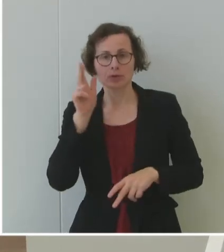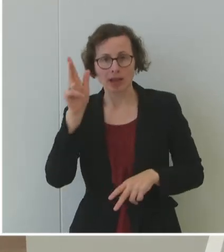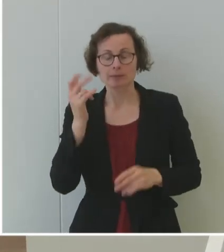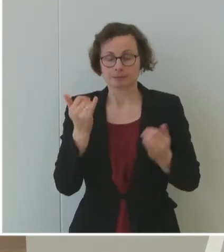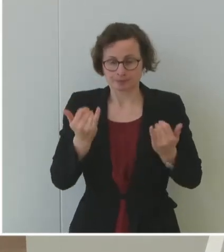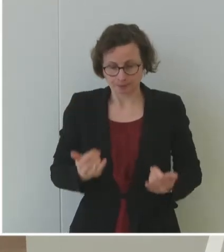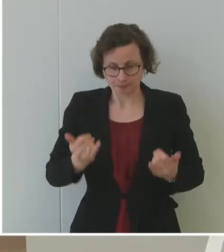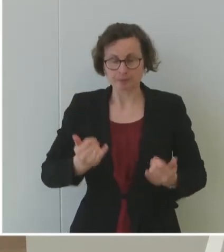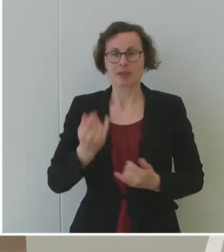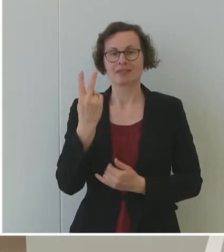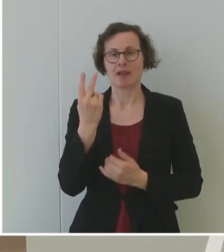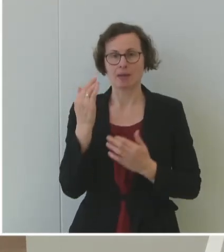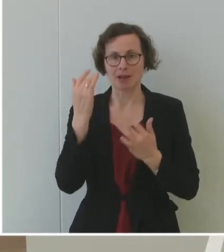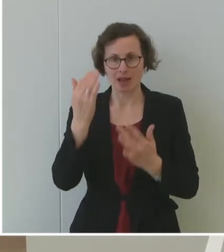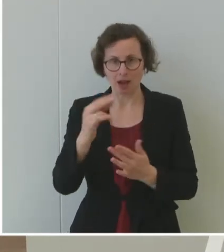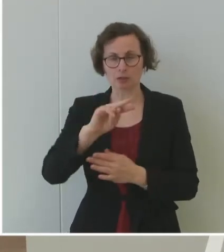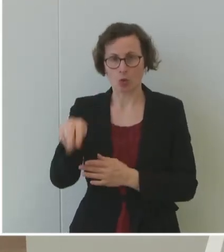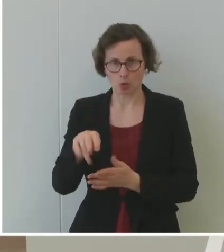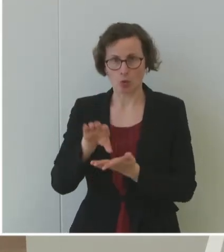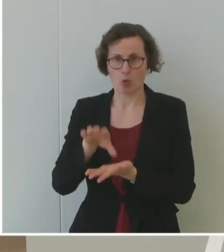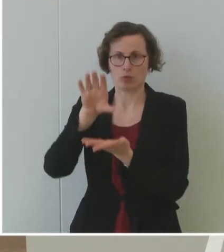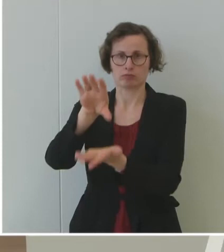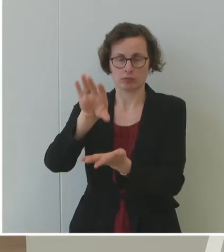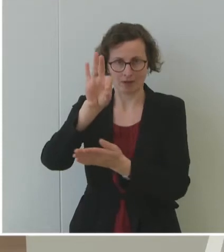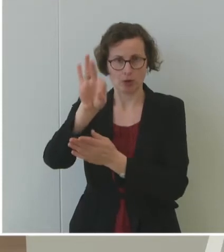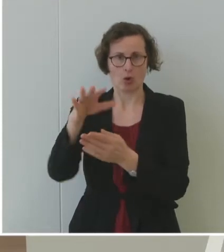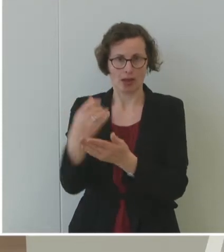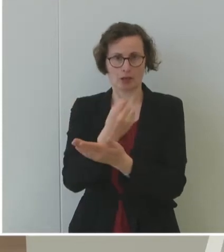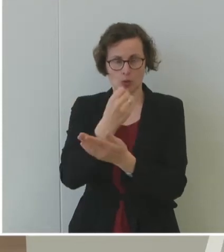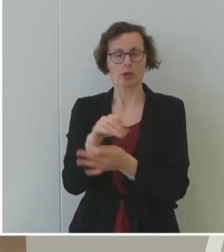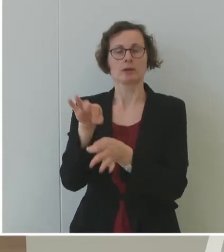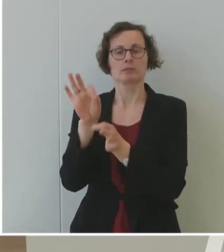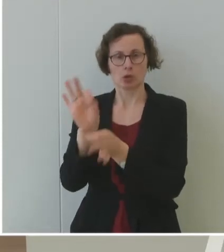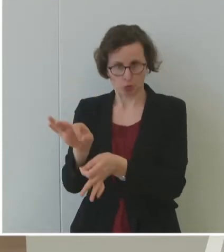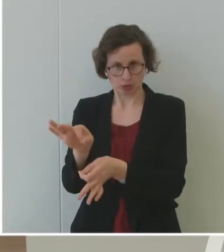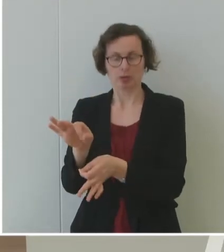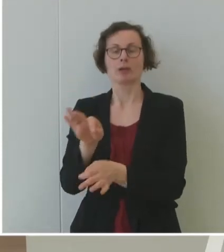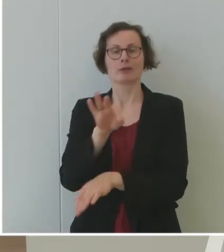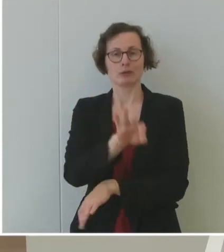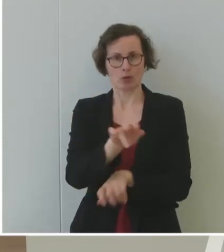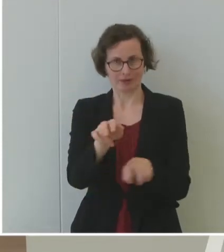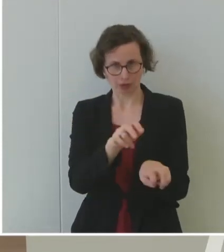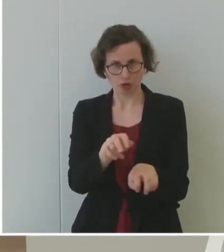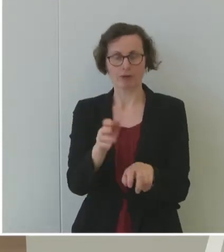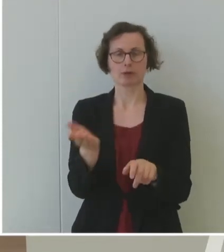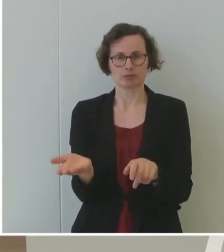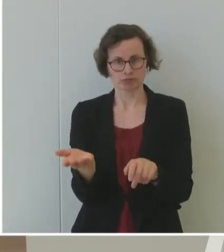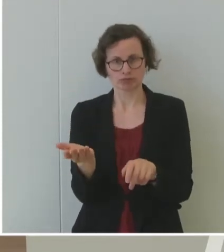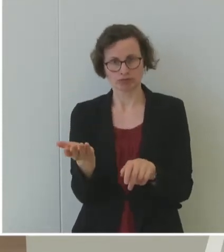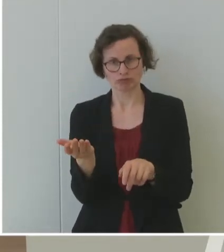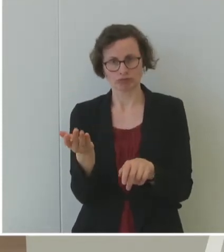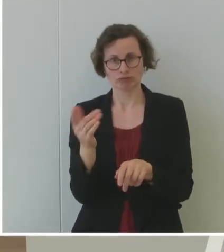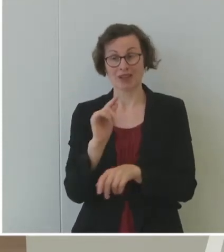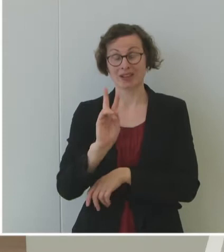Euro schweren Rettungsschirm spannen. Das ist gut. Sie haben einen riesigen Rettungsschirm für die Wirtschaft aufgespannt. Wen